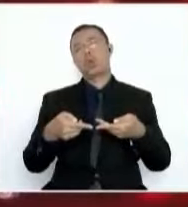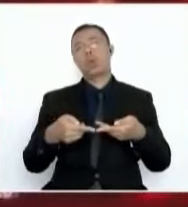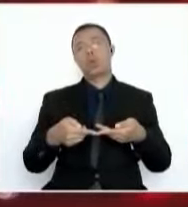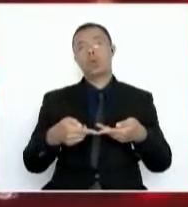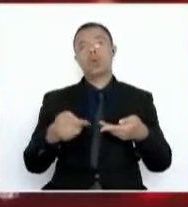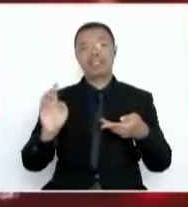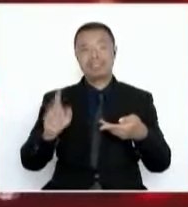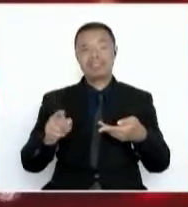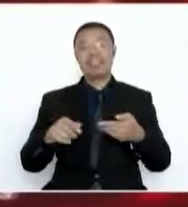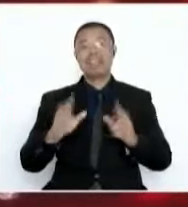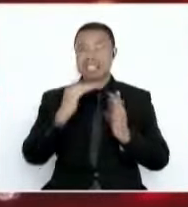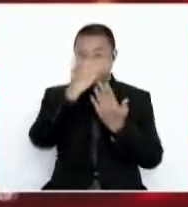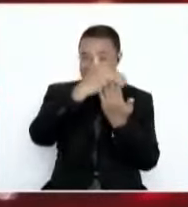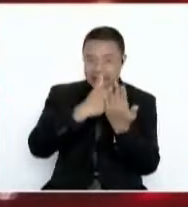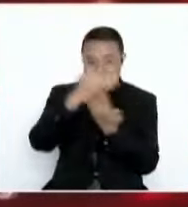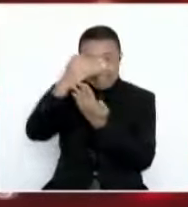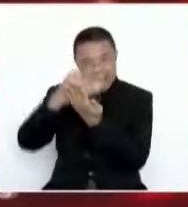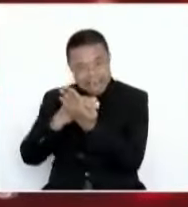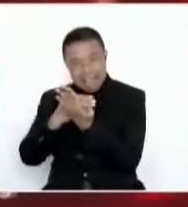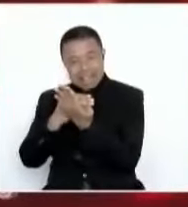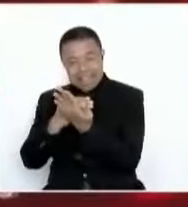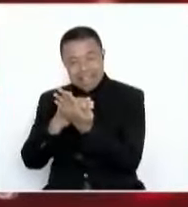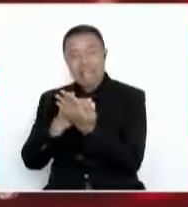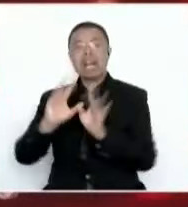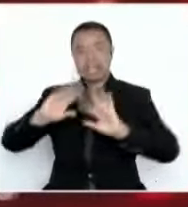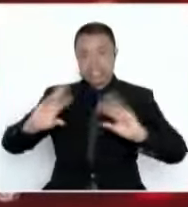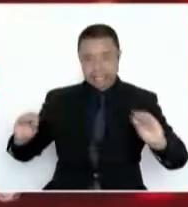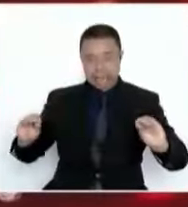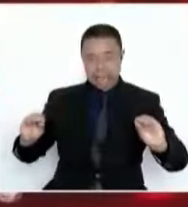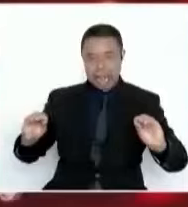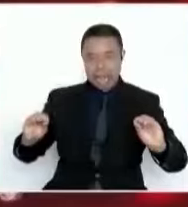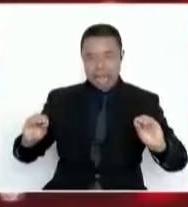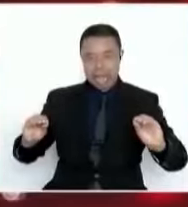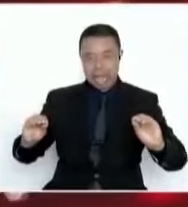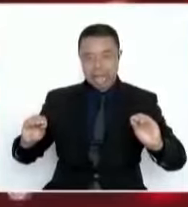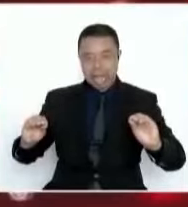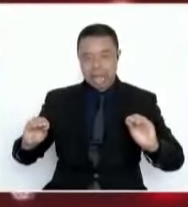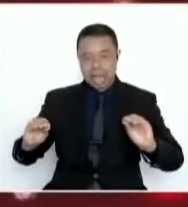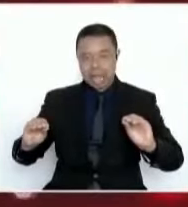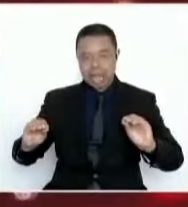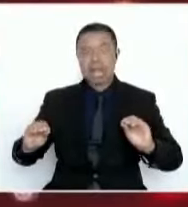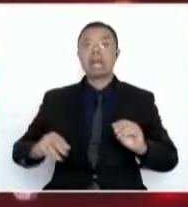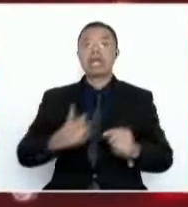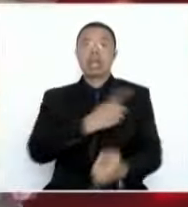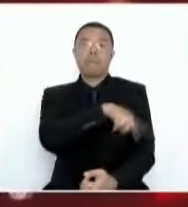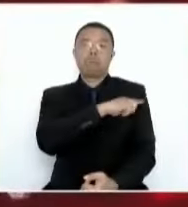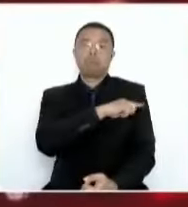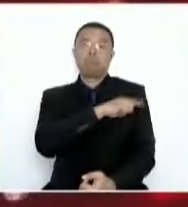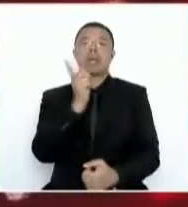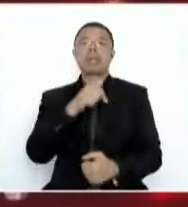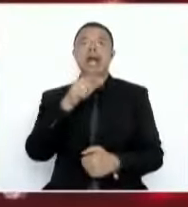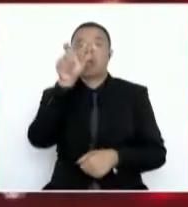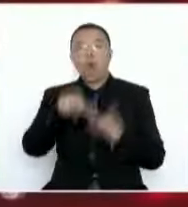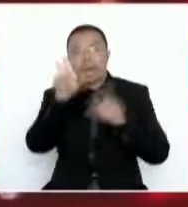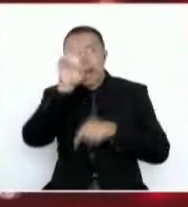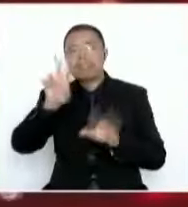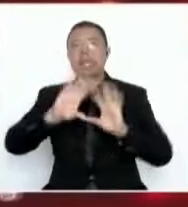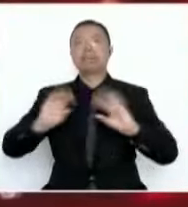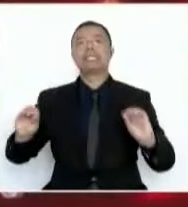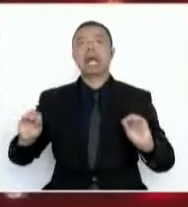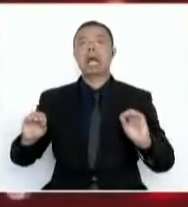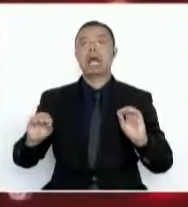ee persyaratan eh keterampilan dari pasar kerja dan kompetensi dari pencari kerja